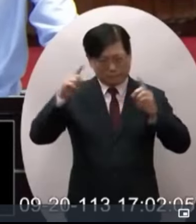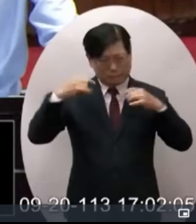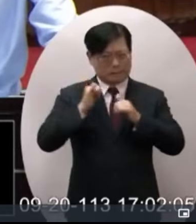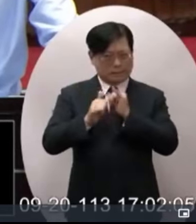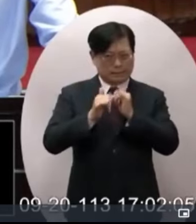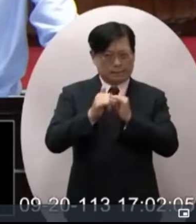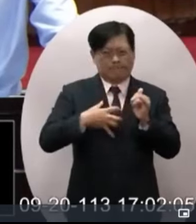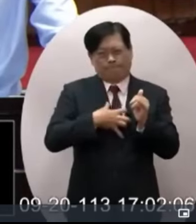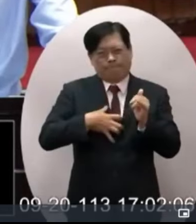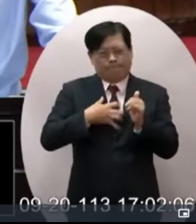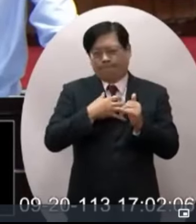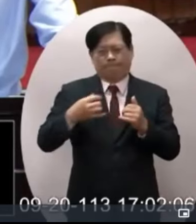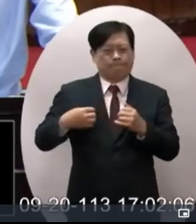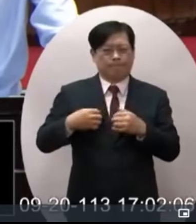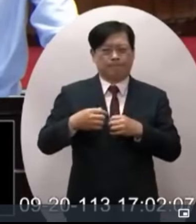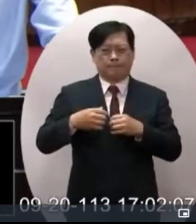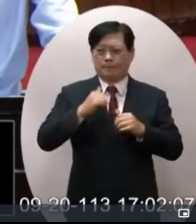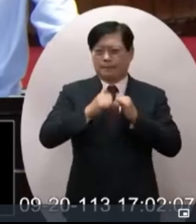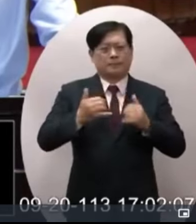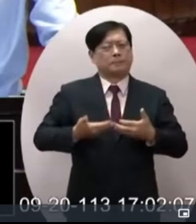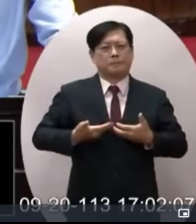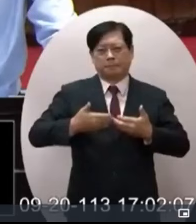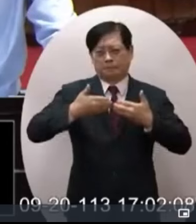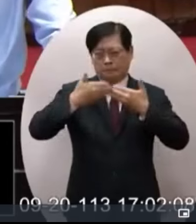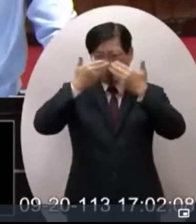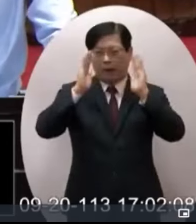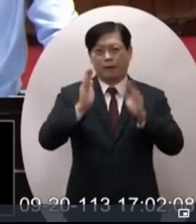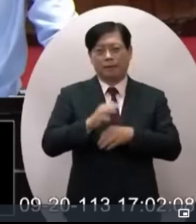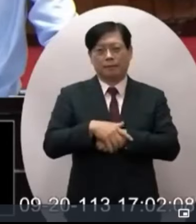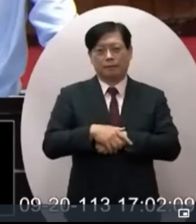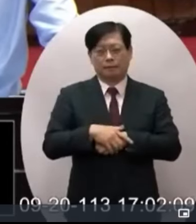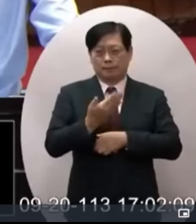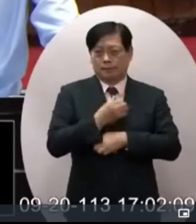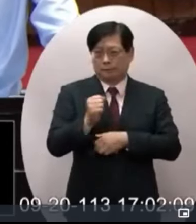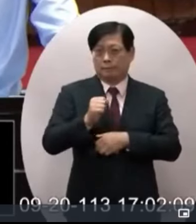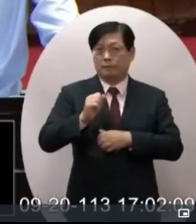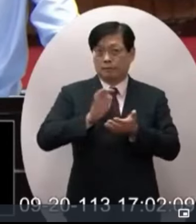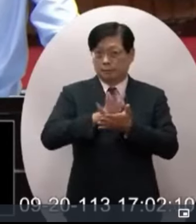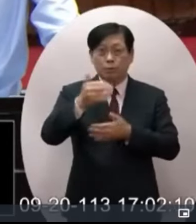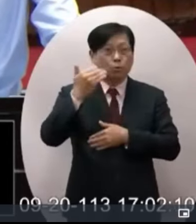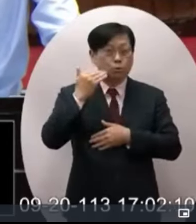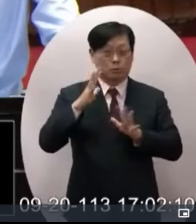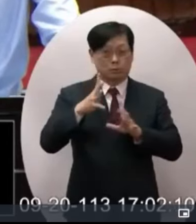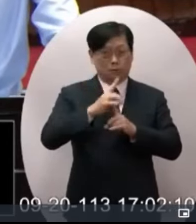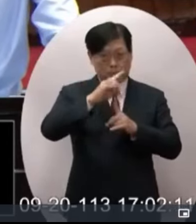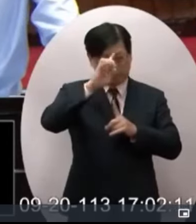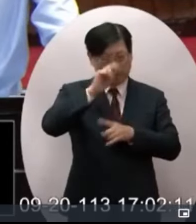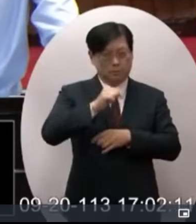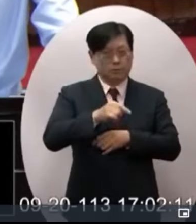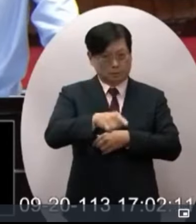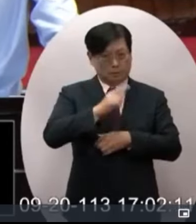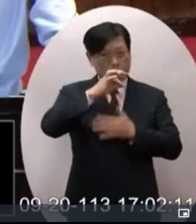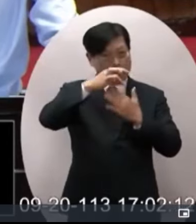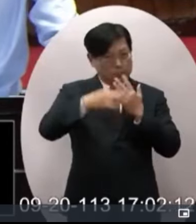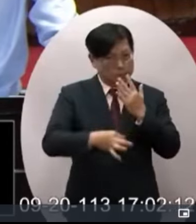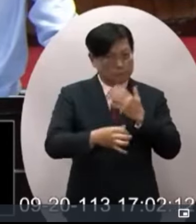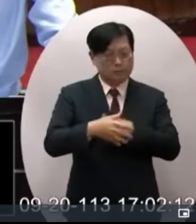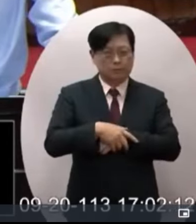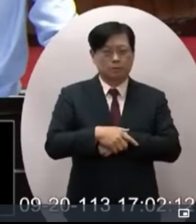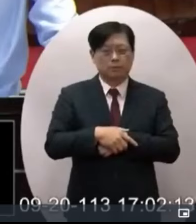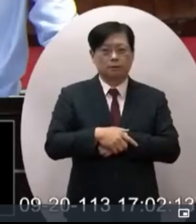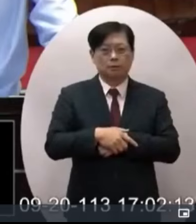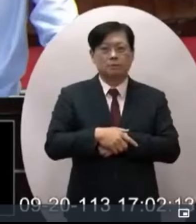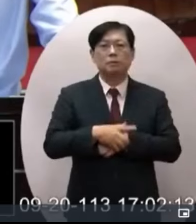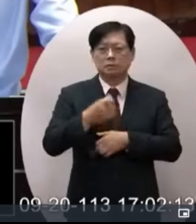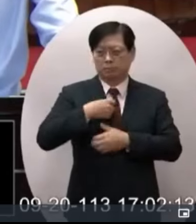社会极大的反弹，民意无法接受。所以未来有关于金帐的它的标准应